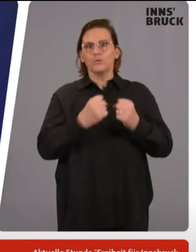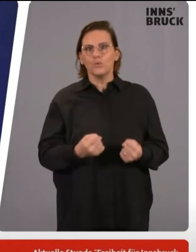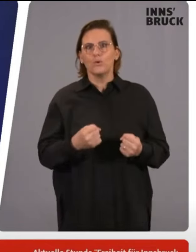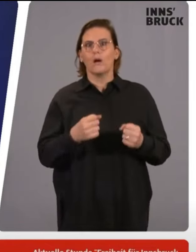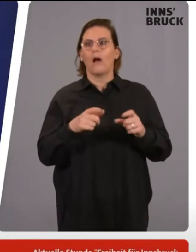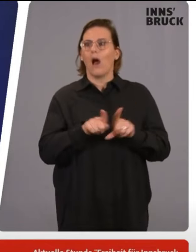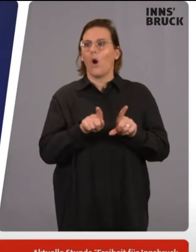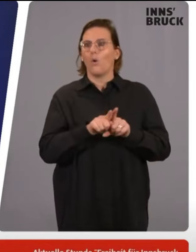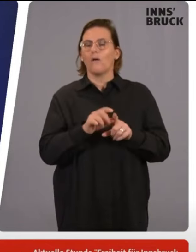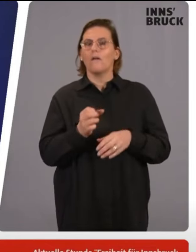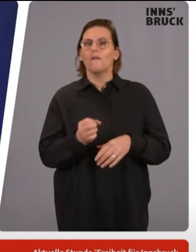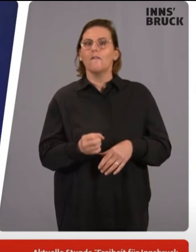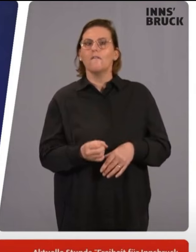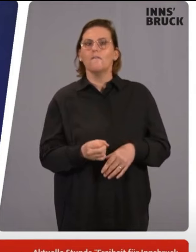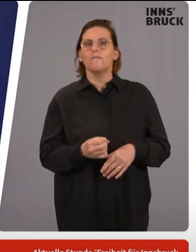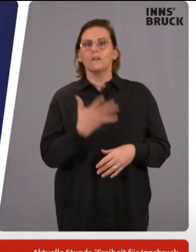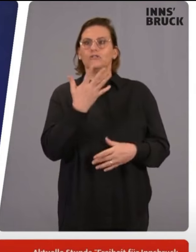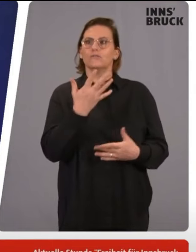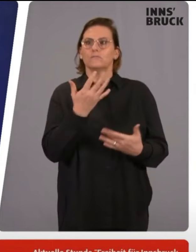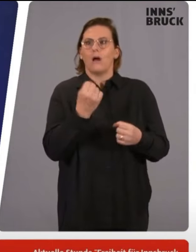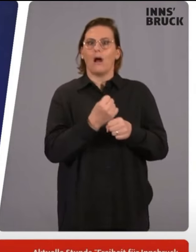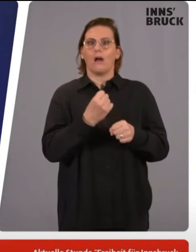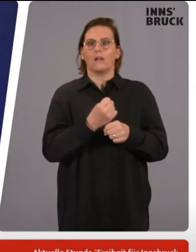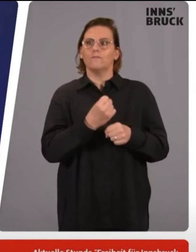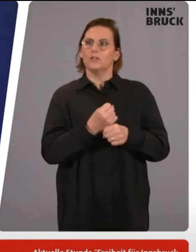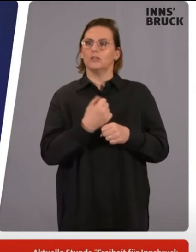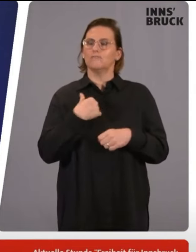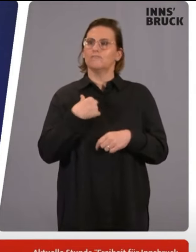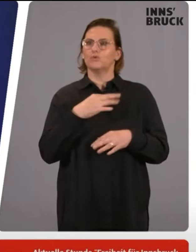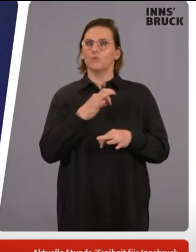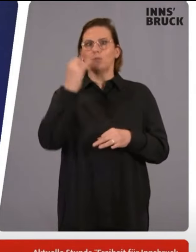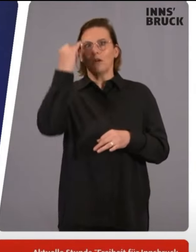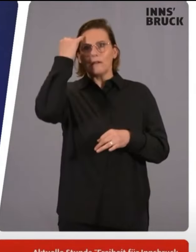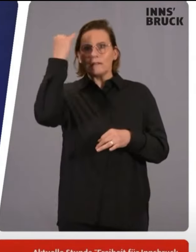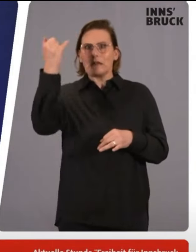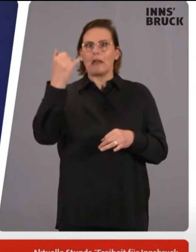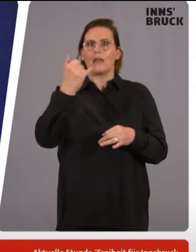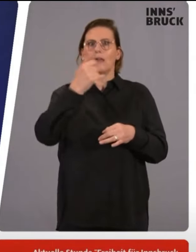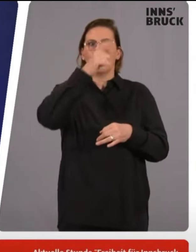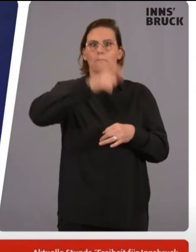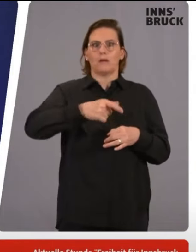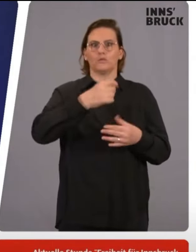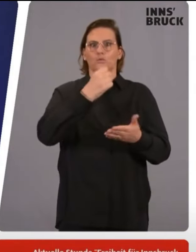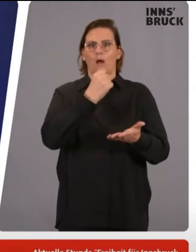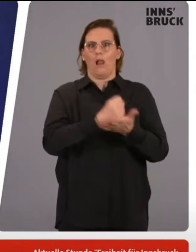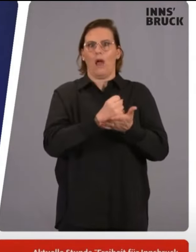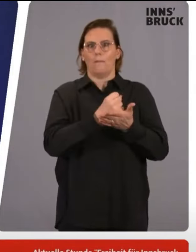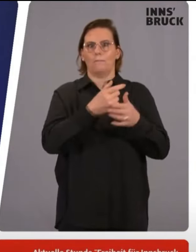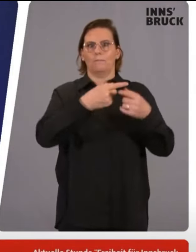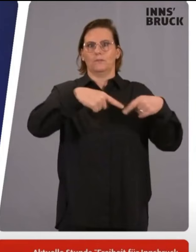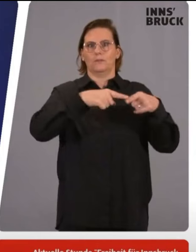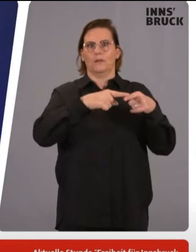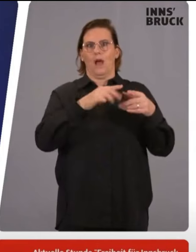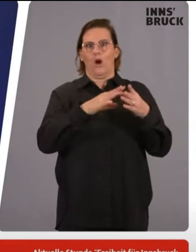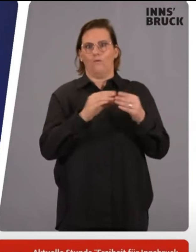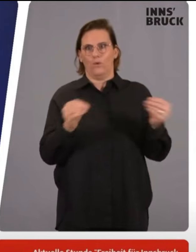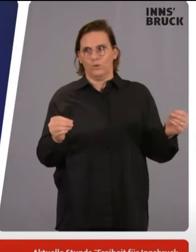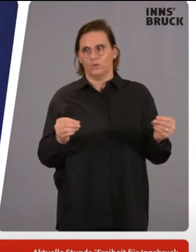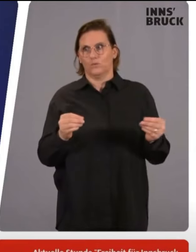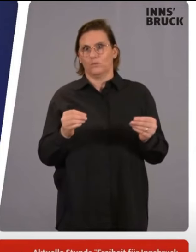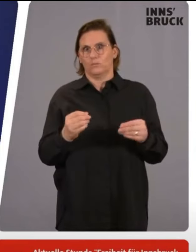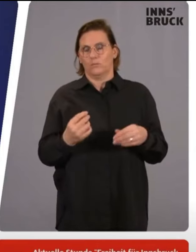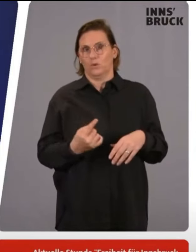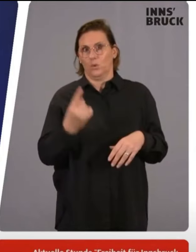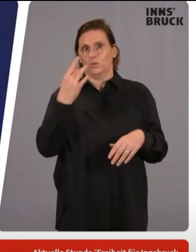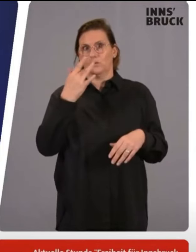Personalamt aufgelöst gott sei Dank ist aufgrund von Interventionen von uns und anderen das wieder rückgängig gemacht worden aber solche Sachen